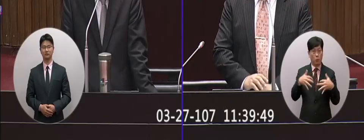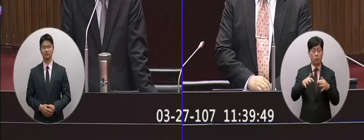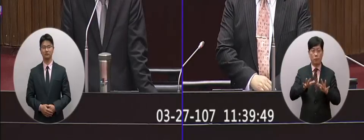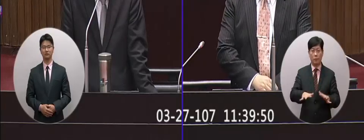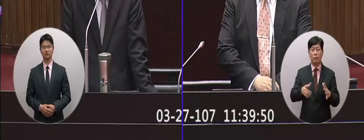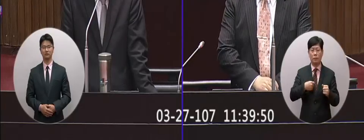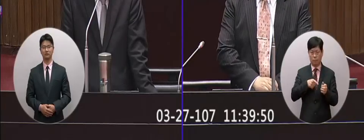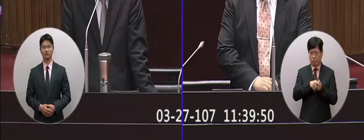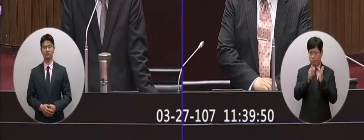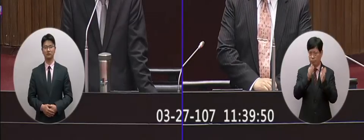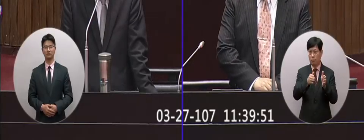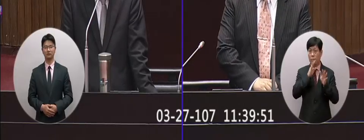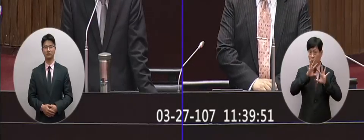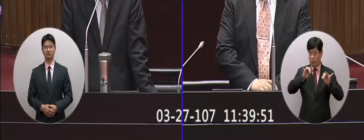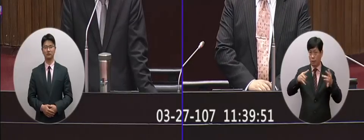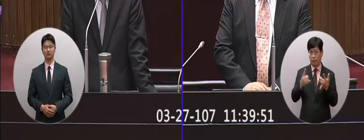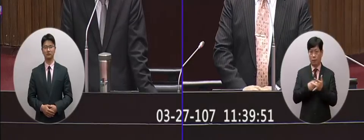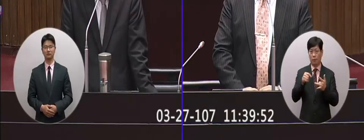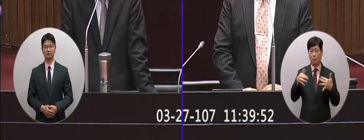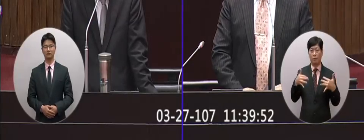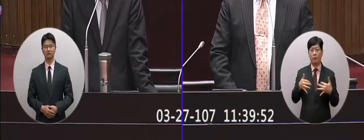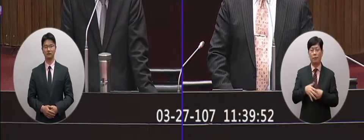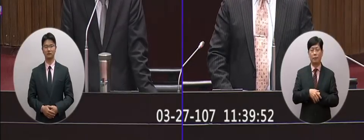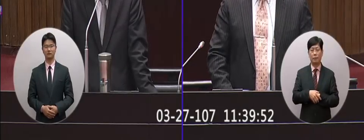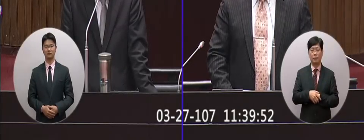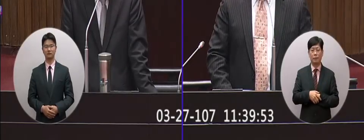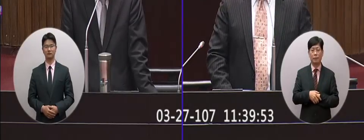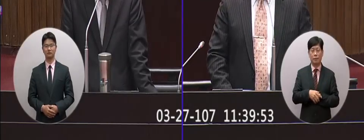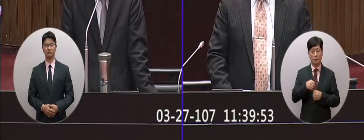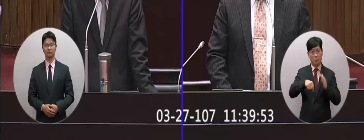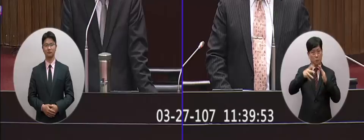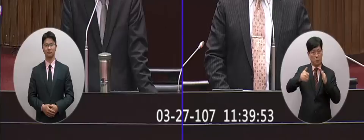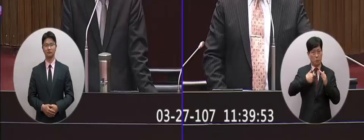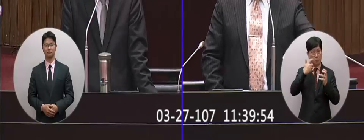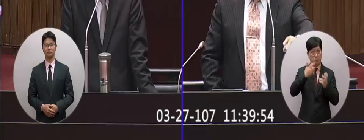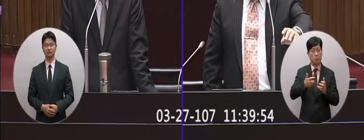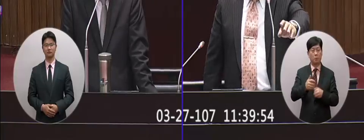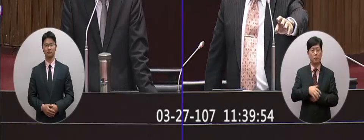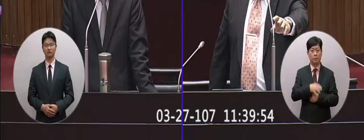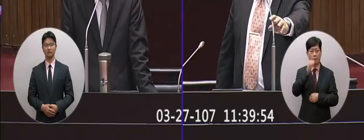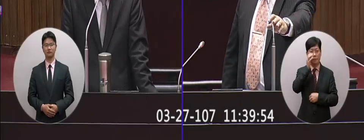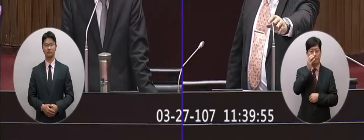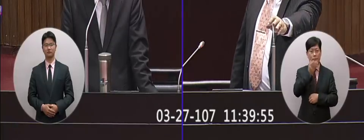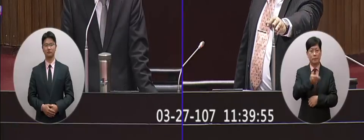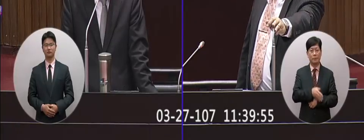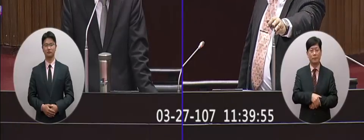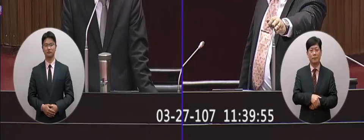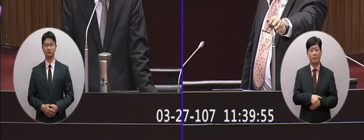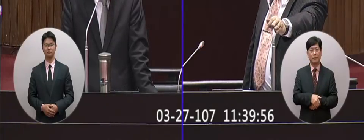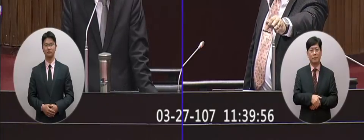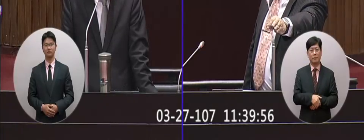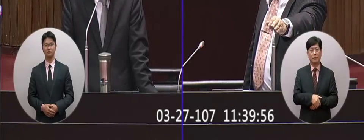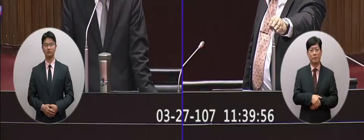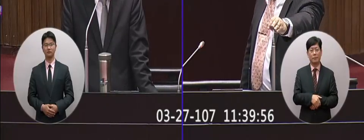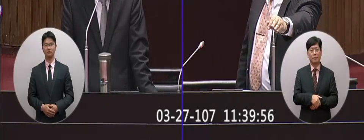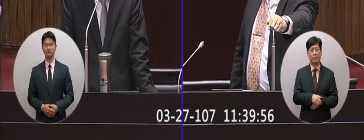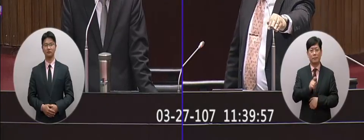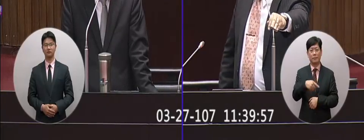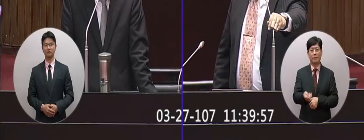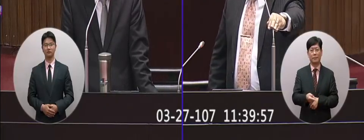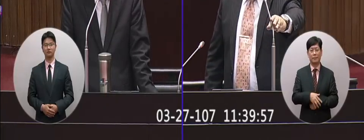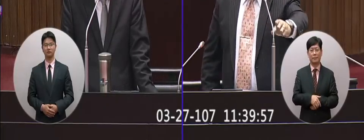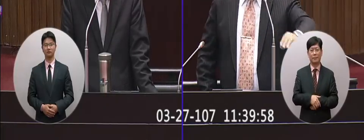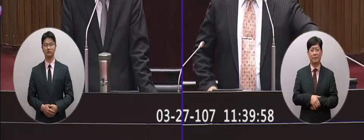今天我要专注在缺地的问题，我想这个院长非常重视，我们来看看。来，再下